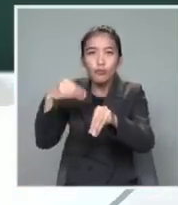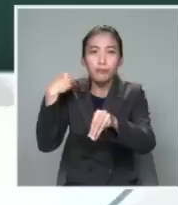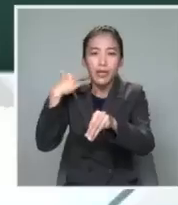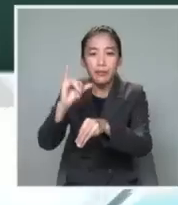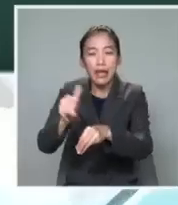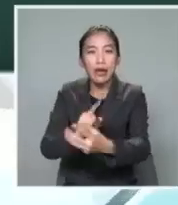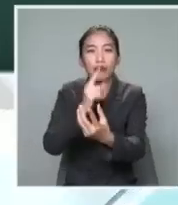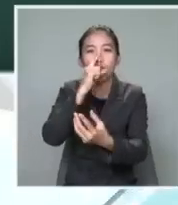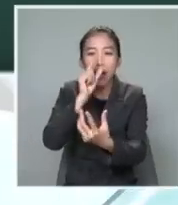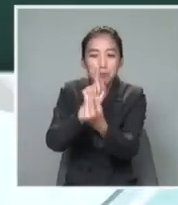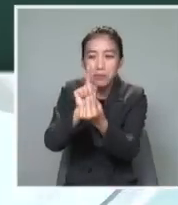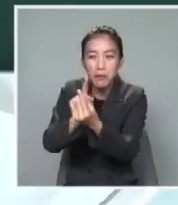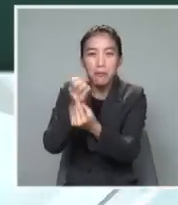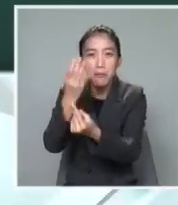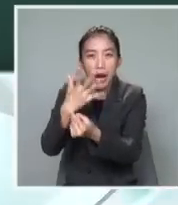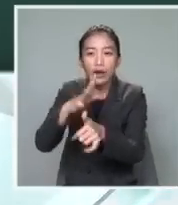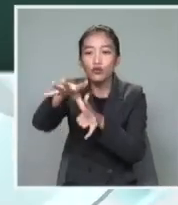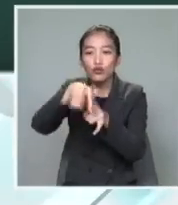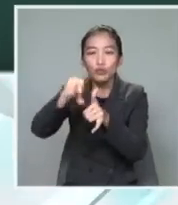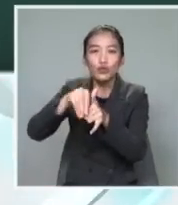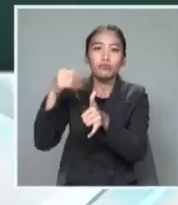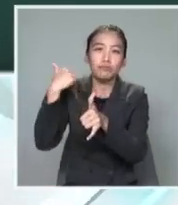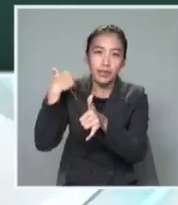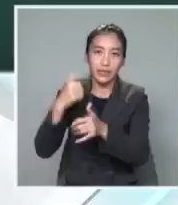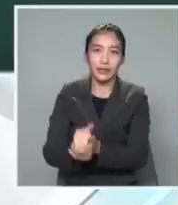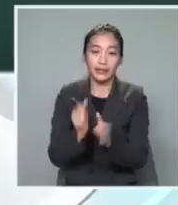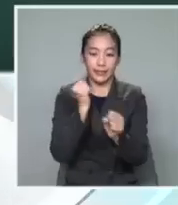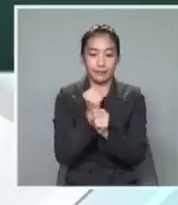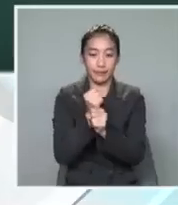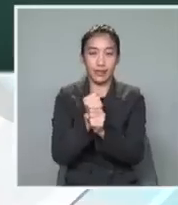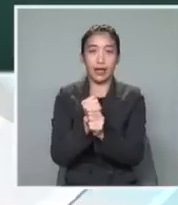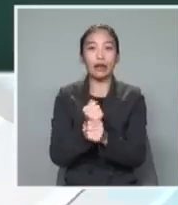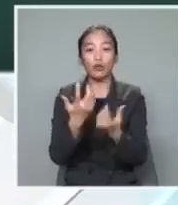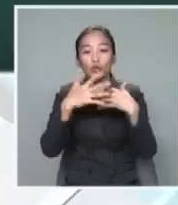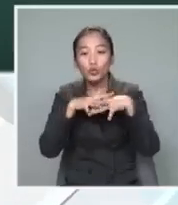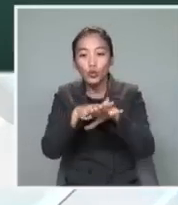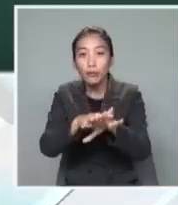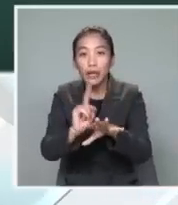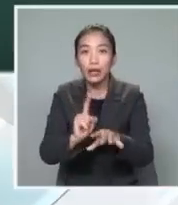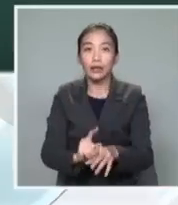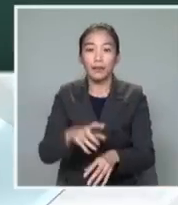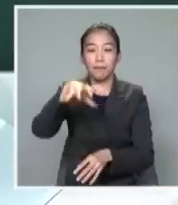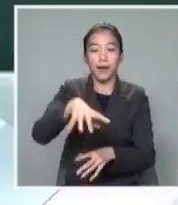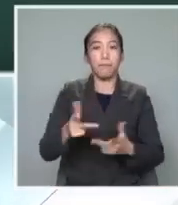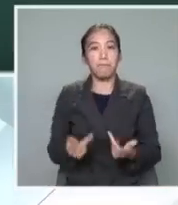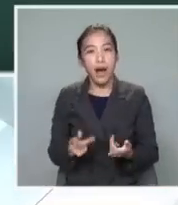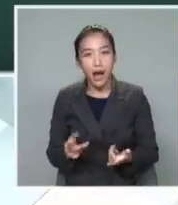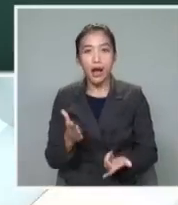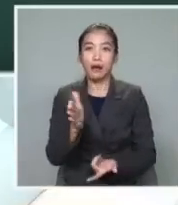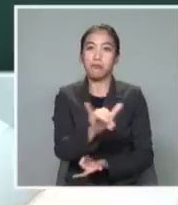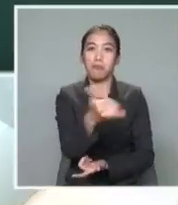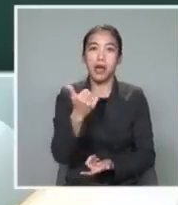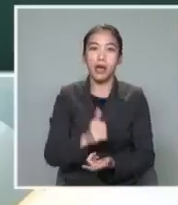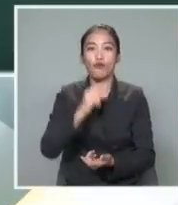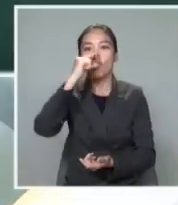างชาติ6รายนะครับทั้งนี้ก็เป็นพนักงานผับบาร์นะครับพนักงานขับรถรับส่งชาวต่างชาติ